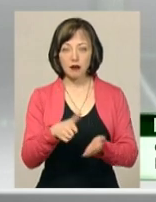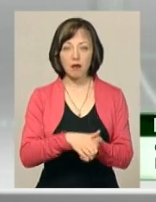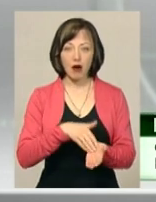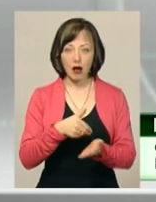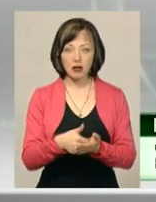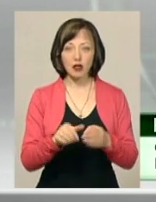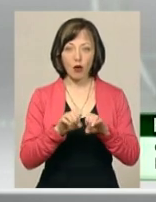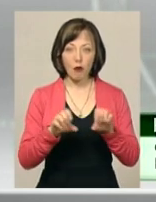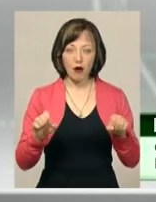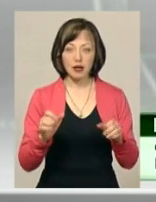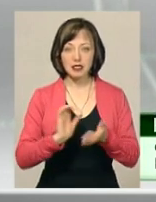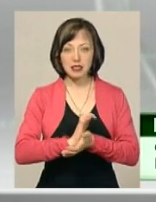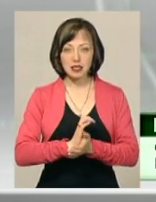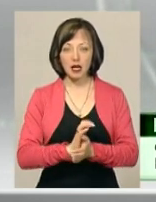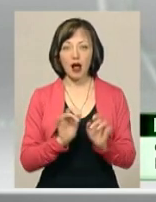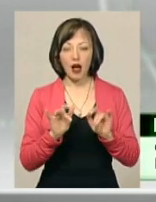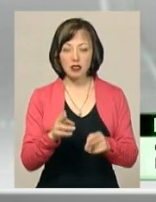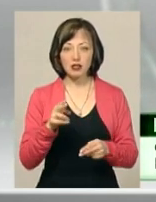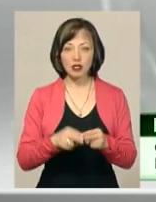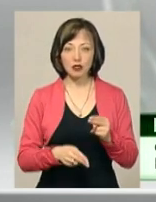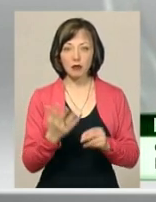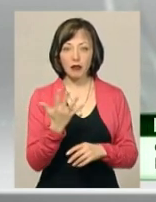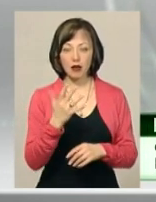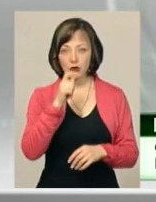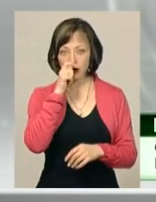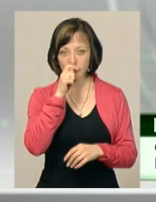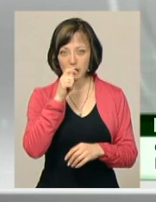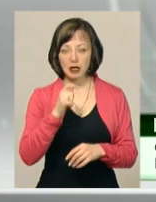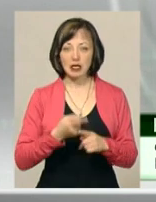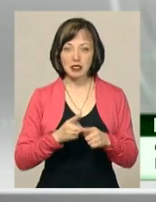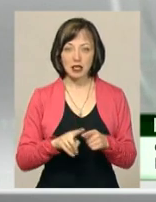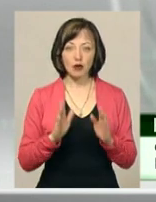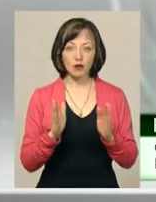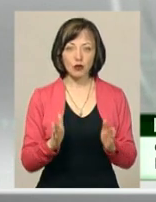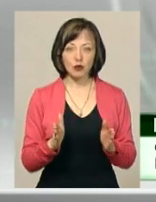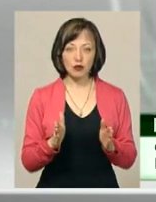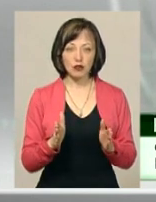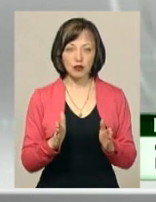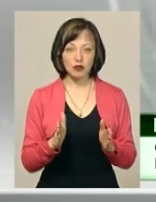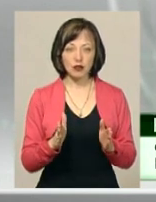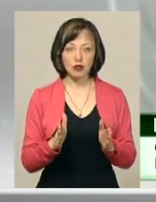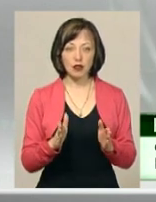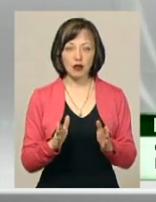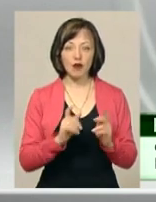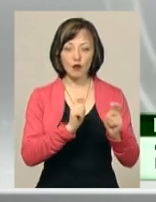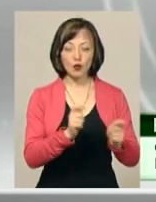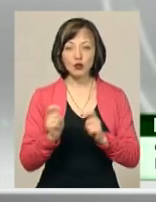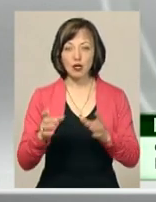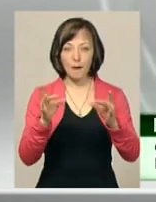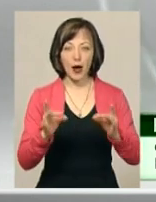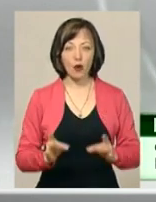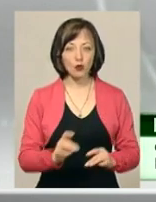масло, ковбаси, сир. Акція закінчується 5 квітня, це, власне, буде саме вручення пакунків